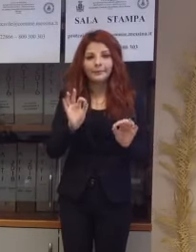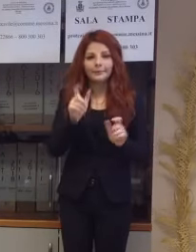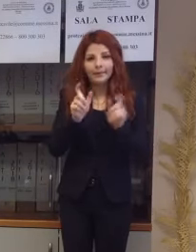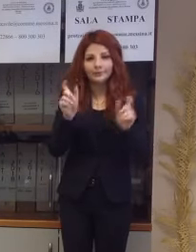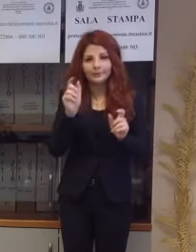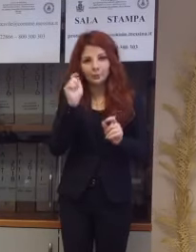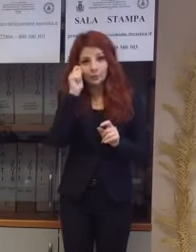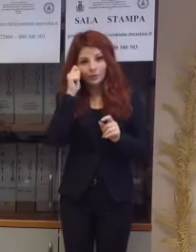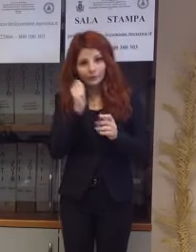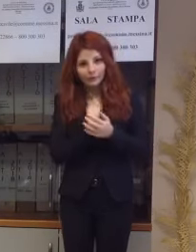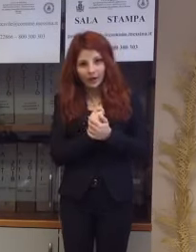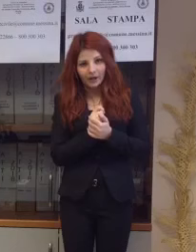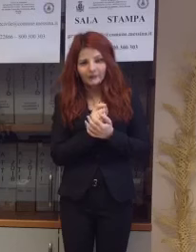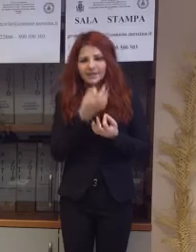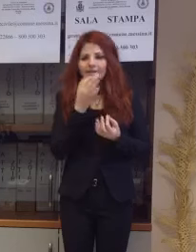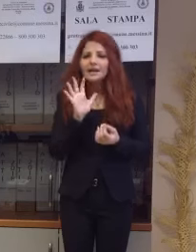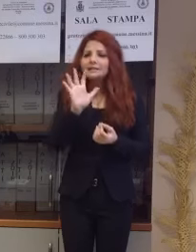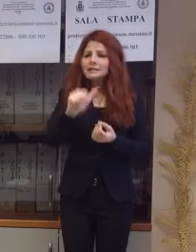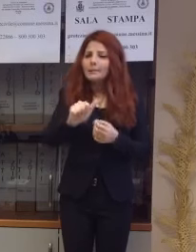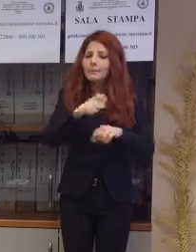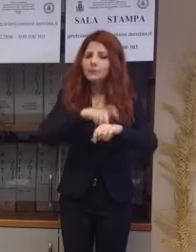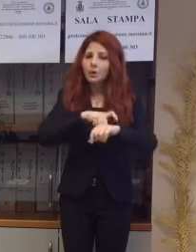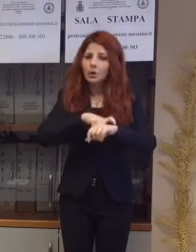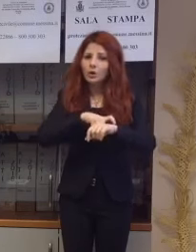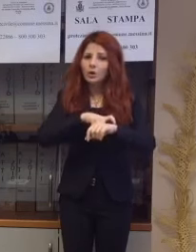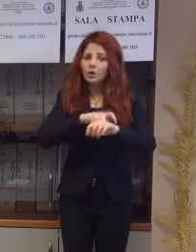parlerò. Quindi sabato